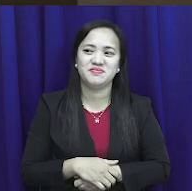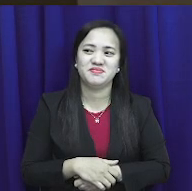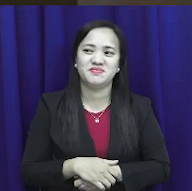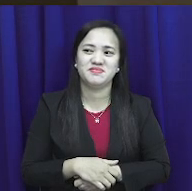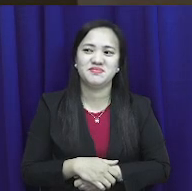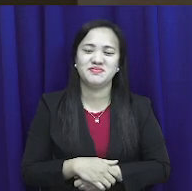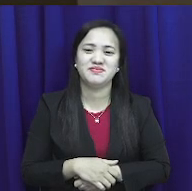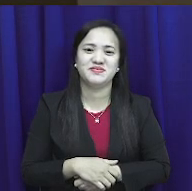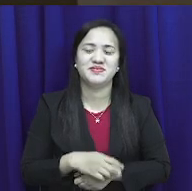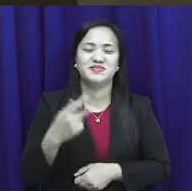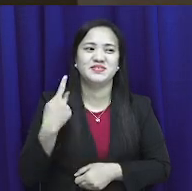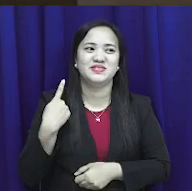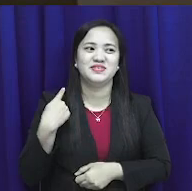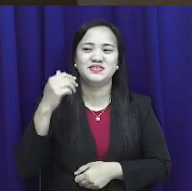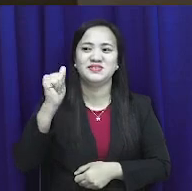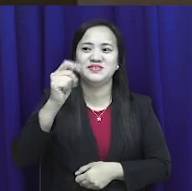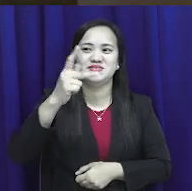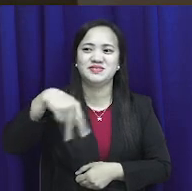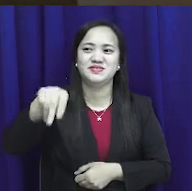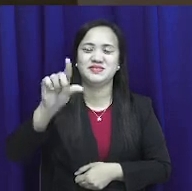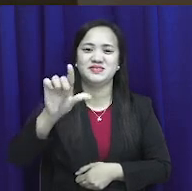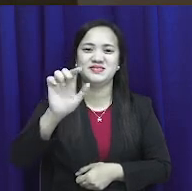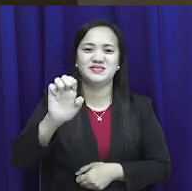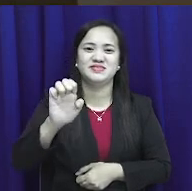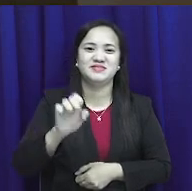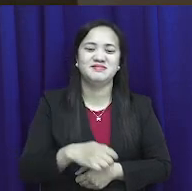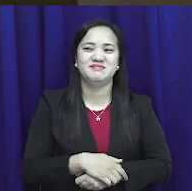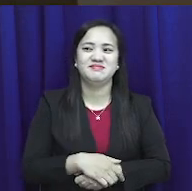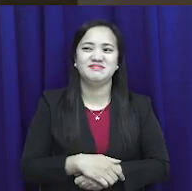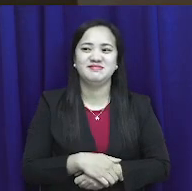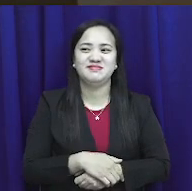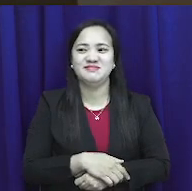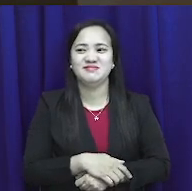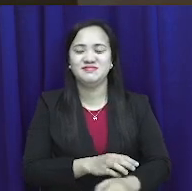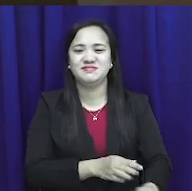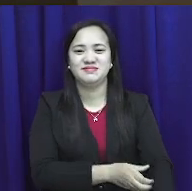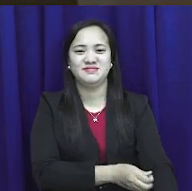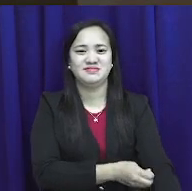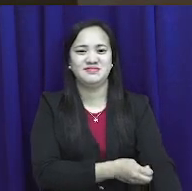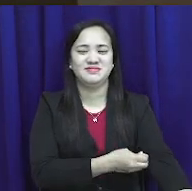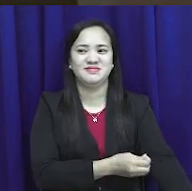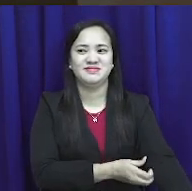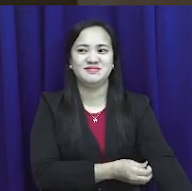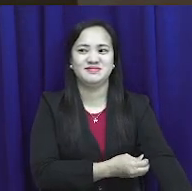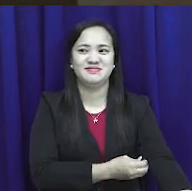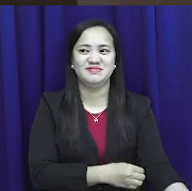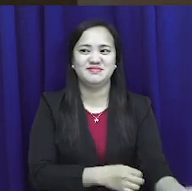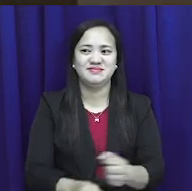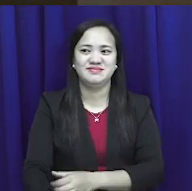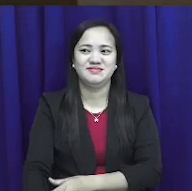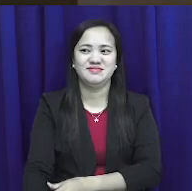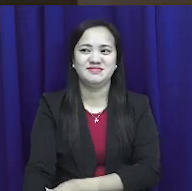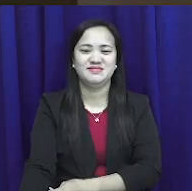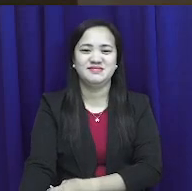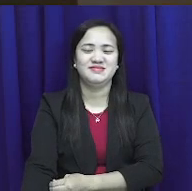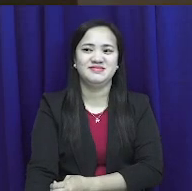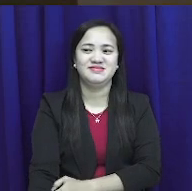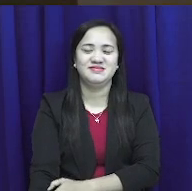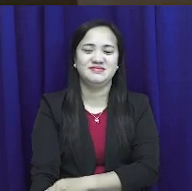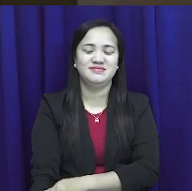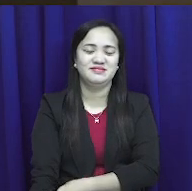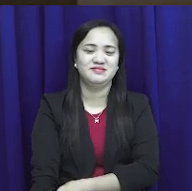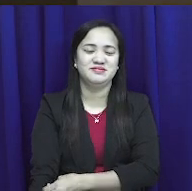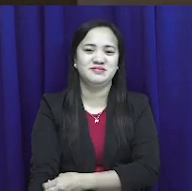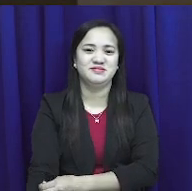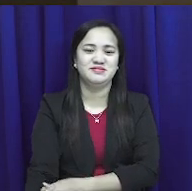Apple Eon ni Eva pa yan All right well Anyways na kaya ko nga sinabi sa inyo